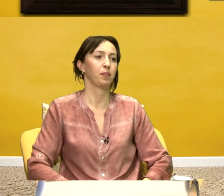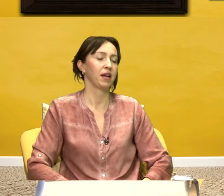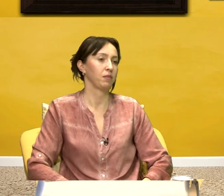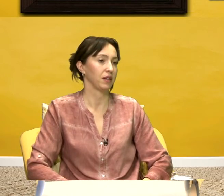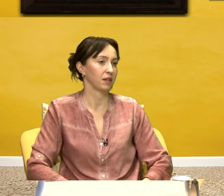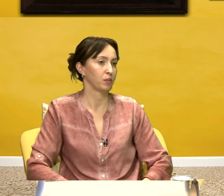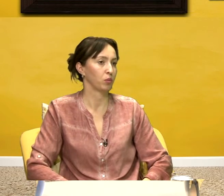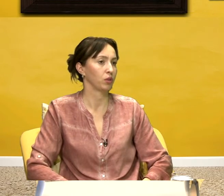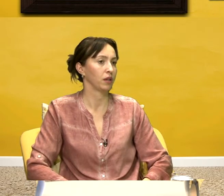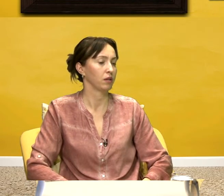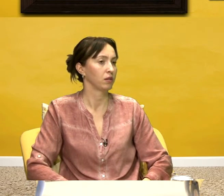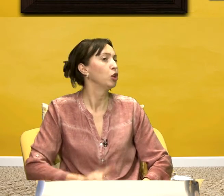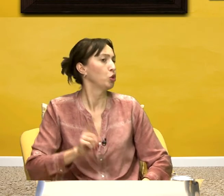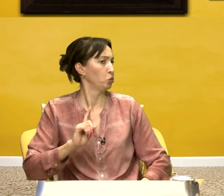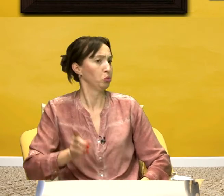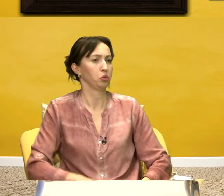E prea mică, spune.